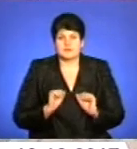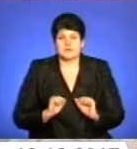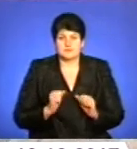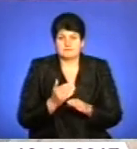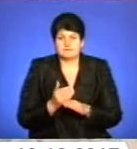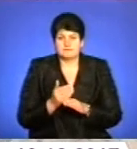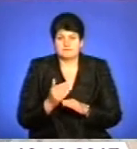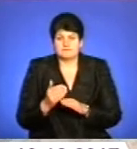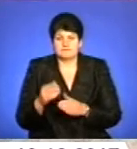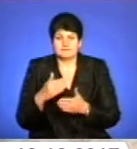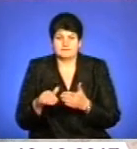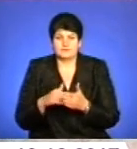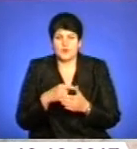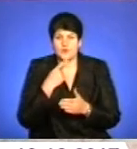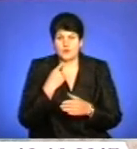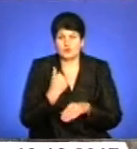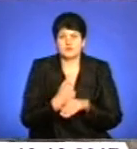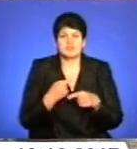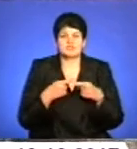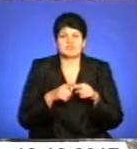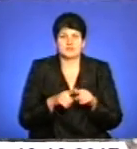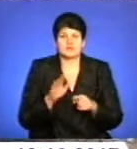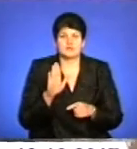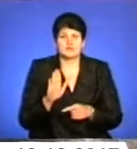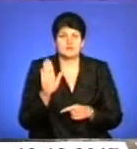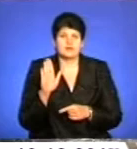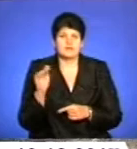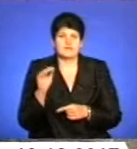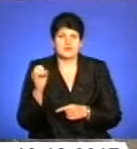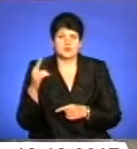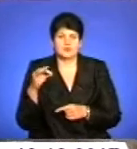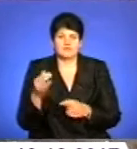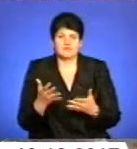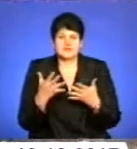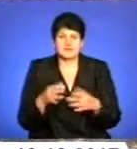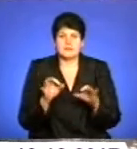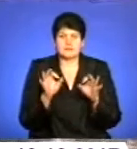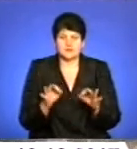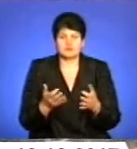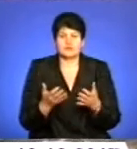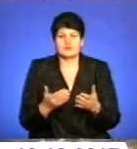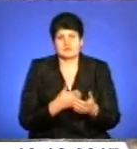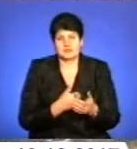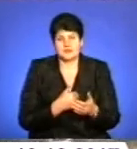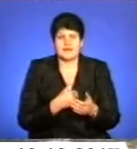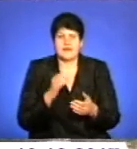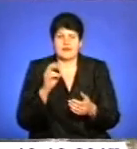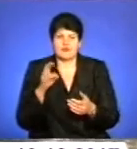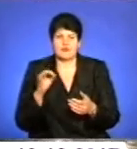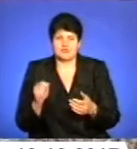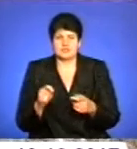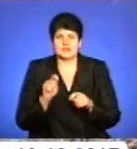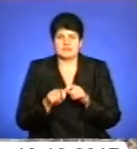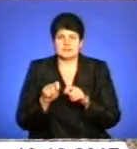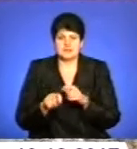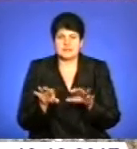поетапно усувати їх, переконує головний інженер Володимир Федоришин. З'ясувати правду взялися екологічні інспектори, які відбирають стічні води